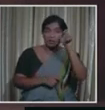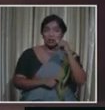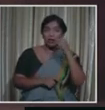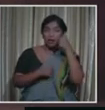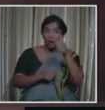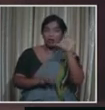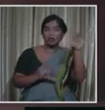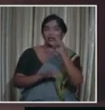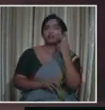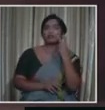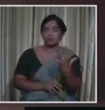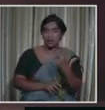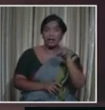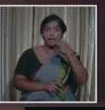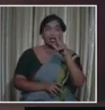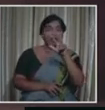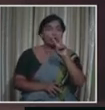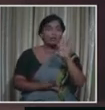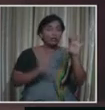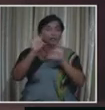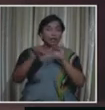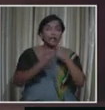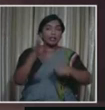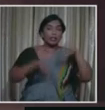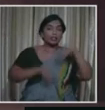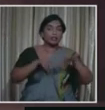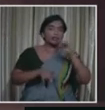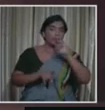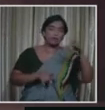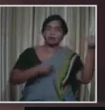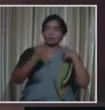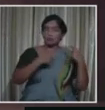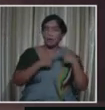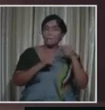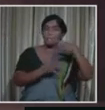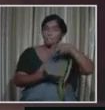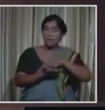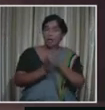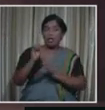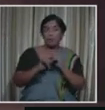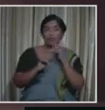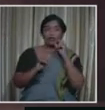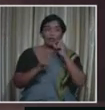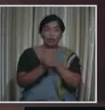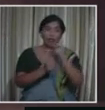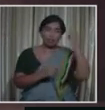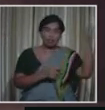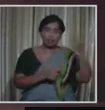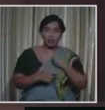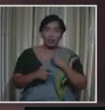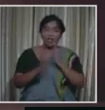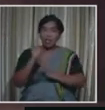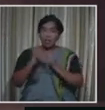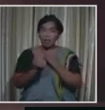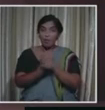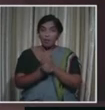kerekila. Kasi asuh dekat urpat kerekila tidak kau tu desa pan lepati. Palat menteri orang kena oh isi denda kila. Palas menteri orang kena tamang ke polis